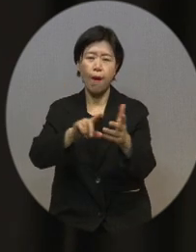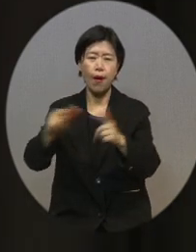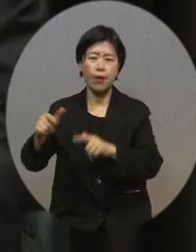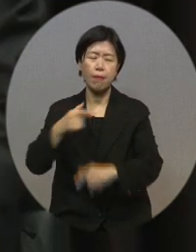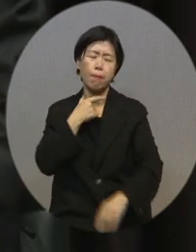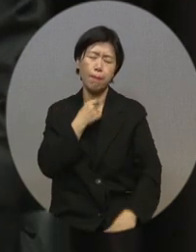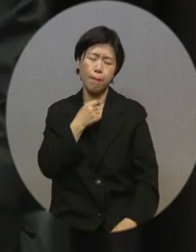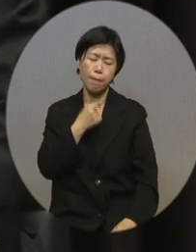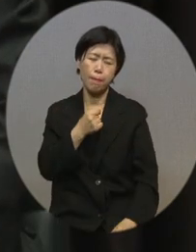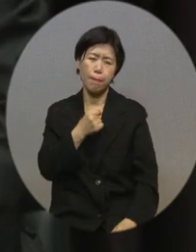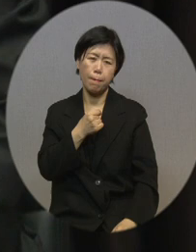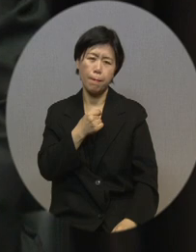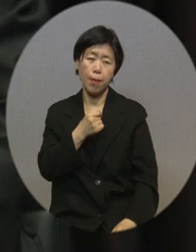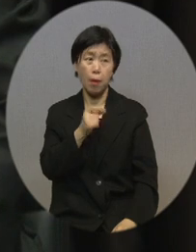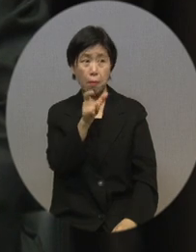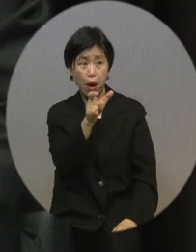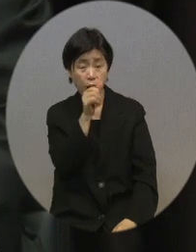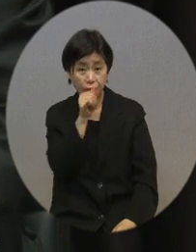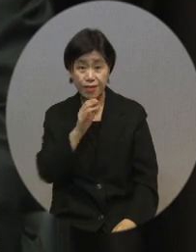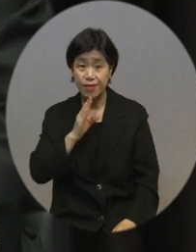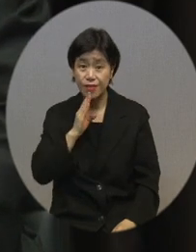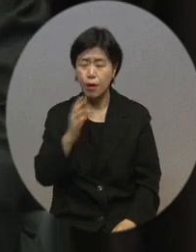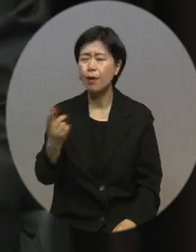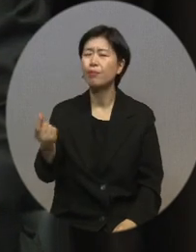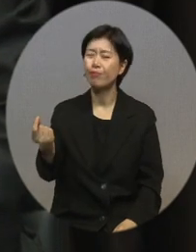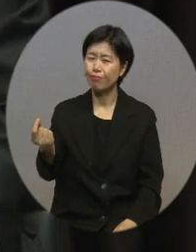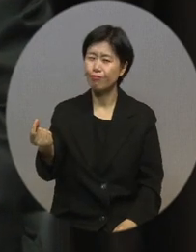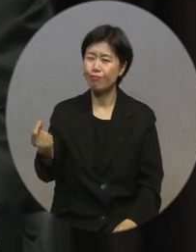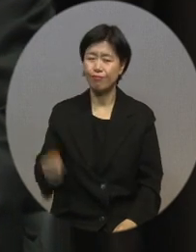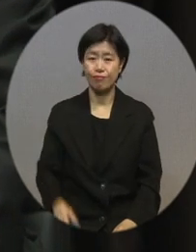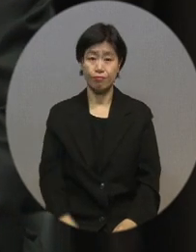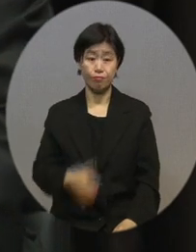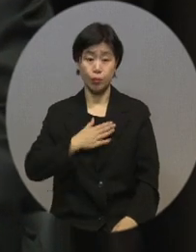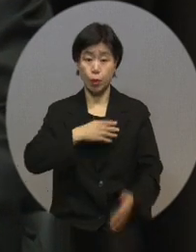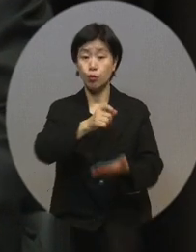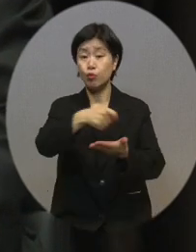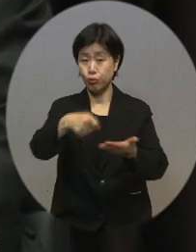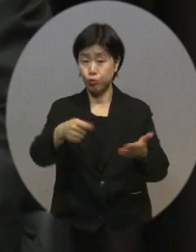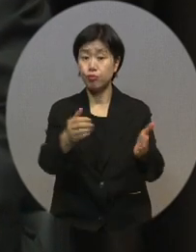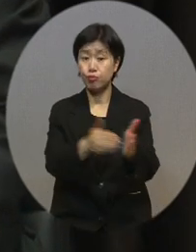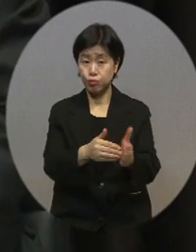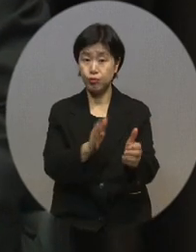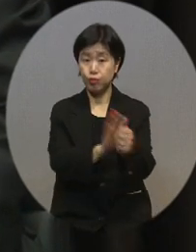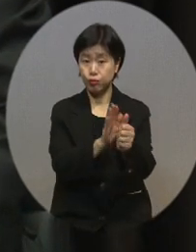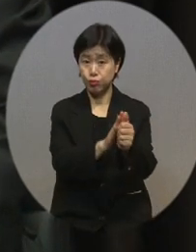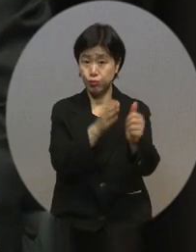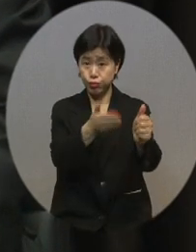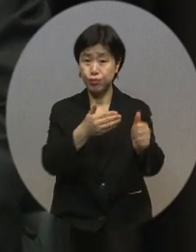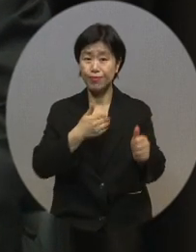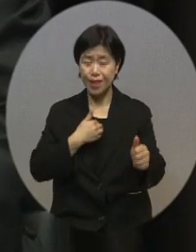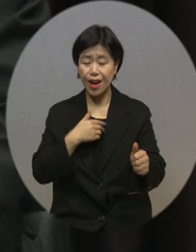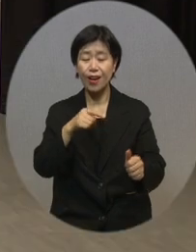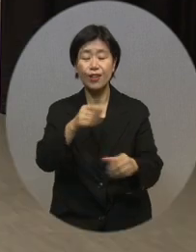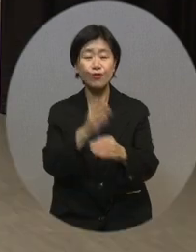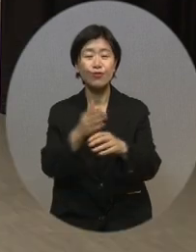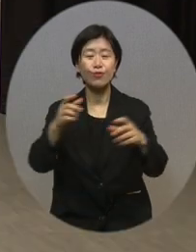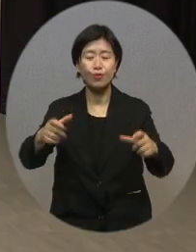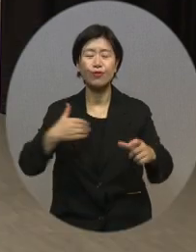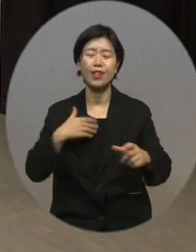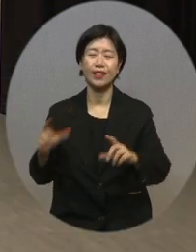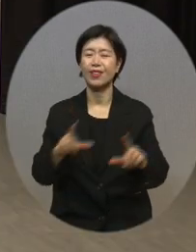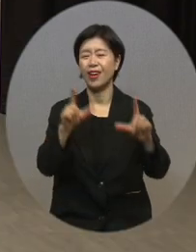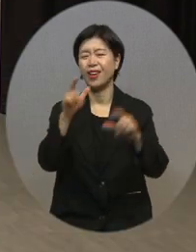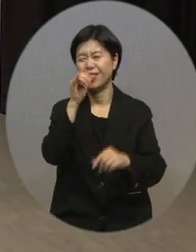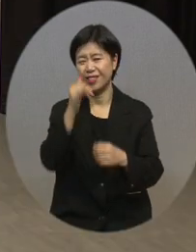내용 같아요. 아, 유심히 보셨네요. 예, 아니, 예. 그리고 저도 서명했어요. 아, 그러셨어요? 제가 중구 주민이거든요. 예, 맞습니다. 예.